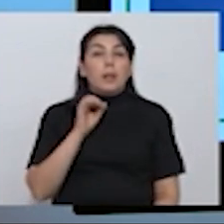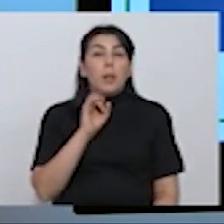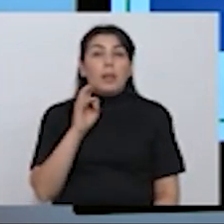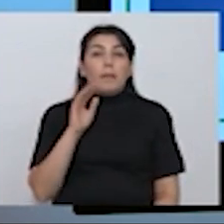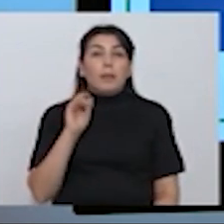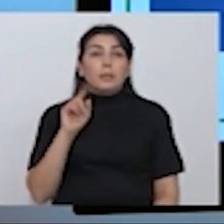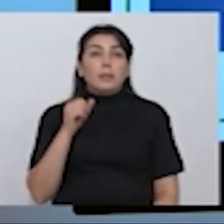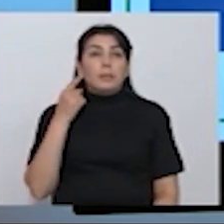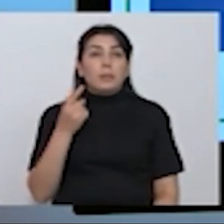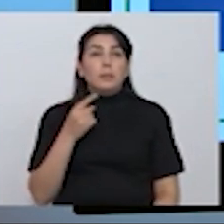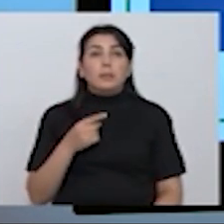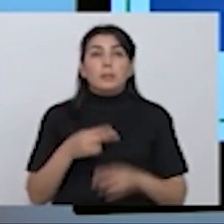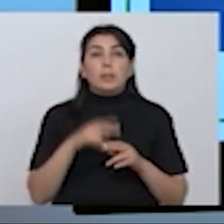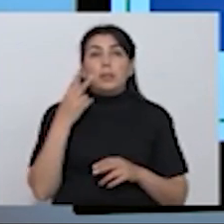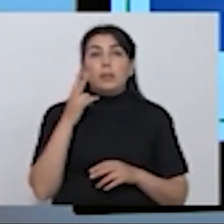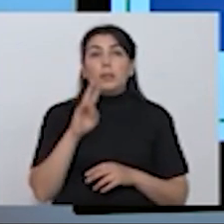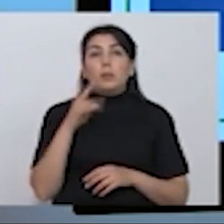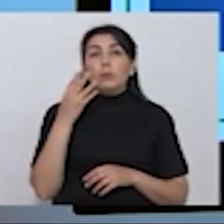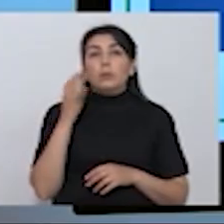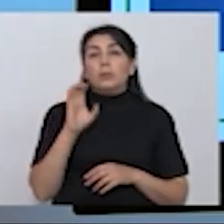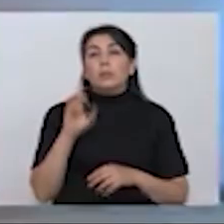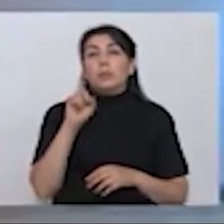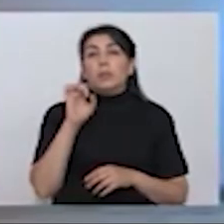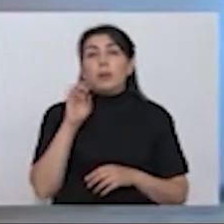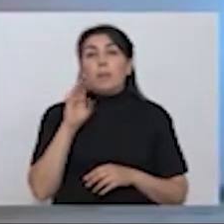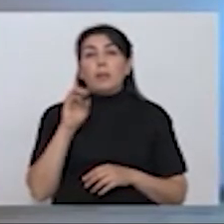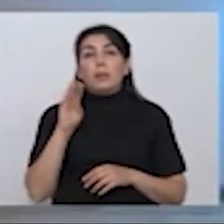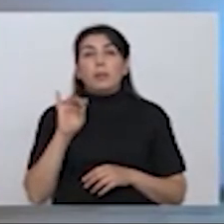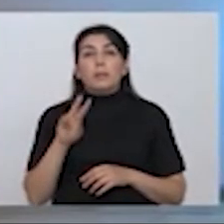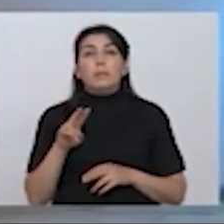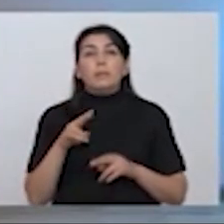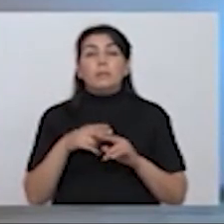Anafaza 1 2N 4S. Axromatin